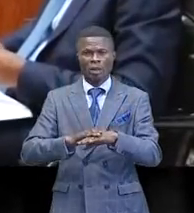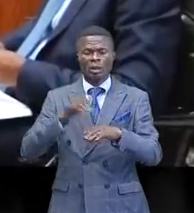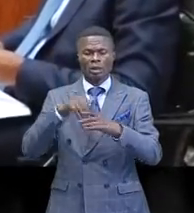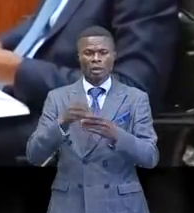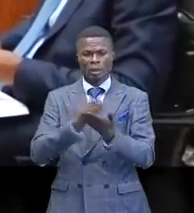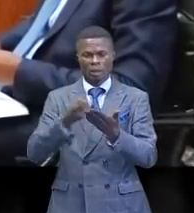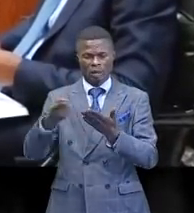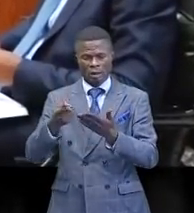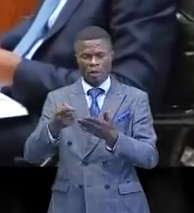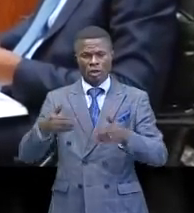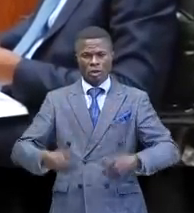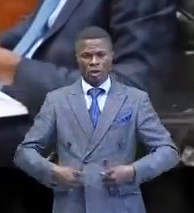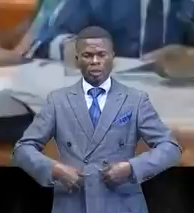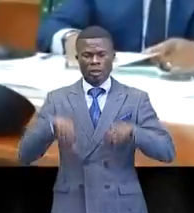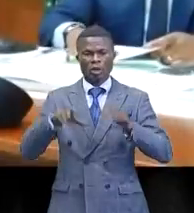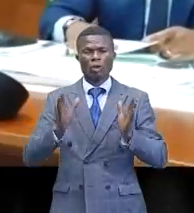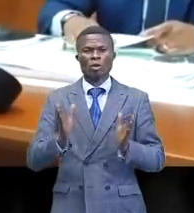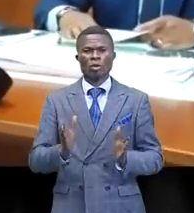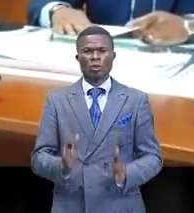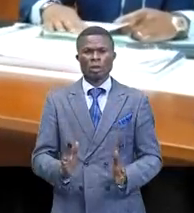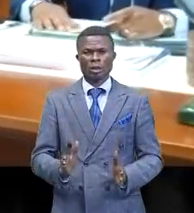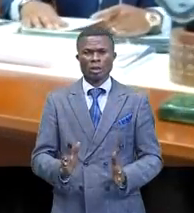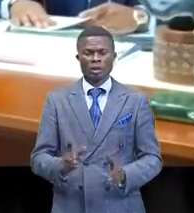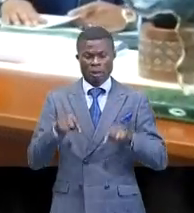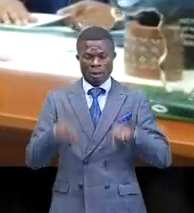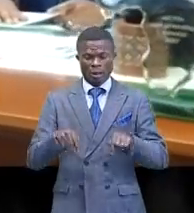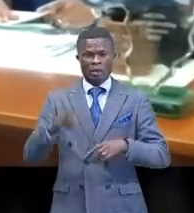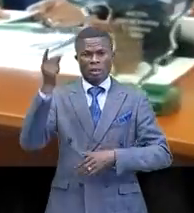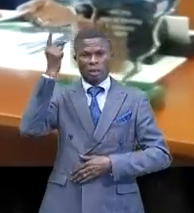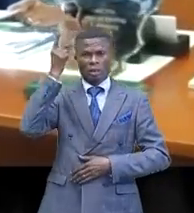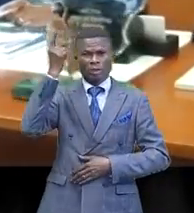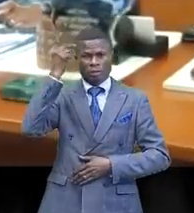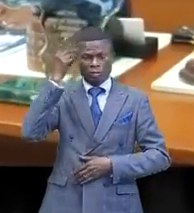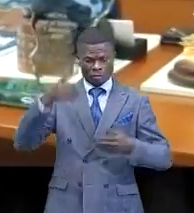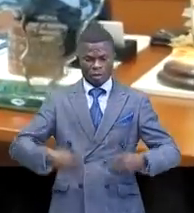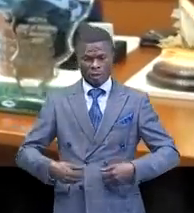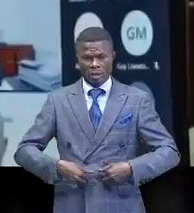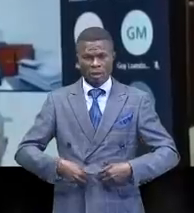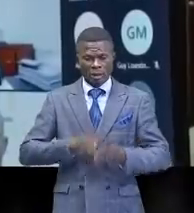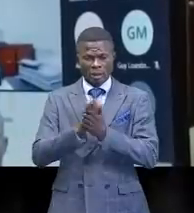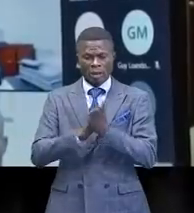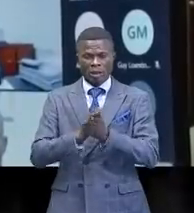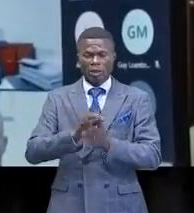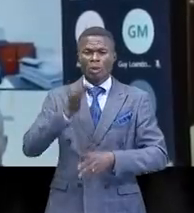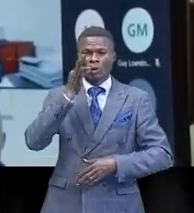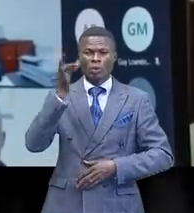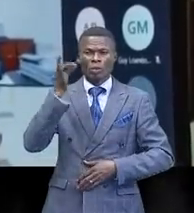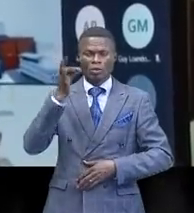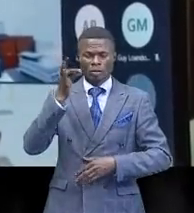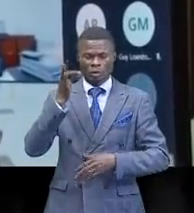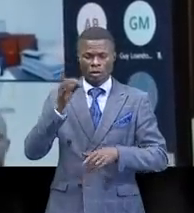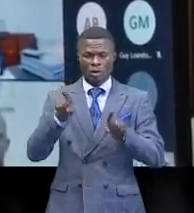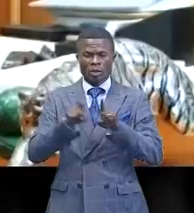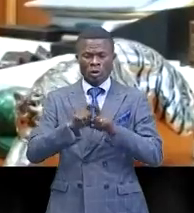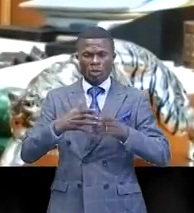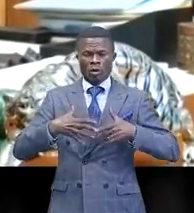semaines et qui touchent la jeunesse congolaise. À Kinshasa, des jeunes s'adonnent à la consommation d'une drogue baptisée